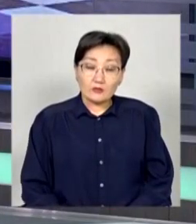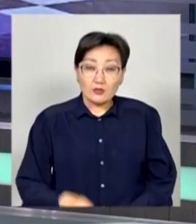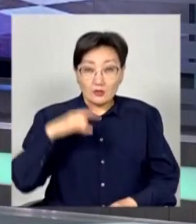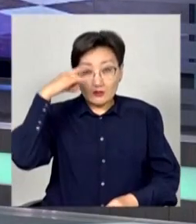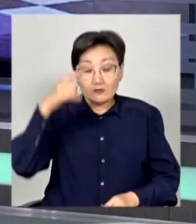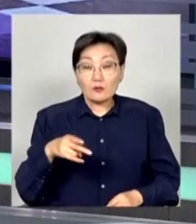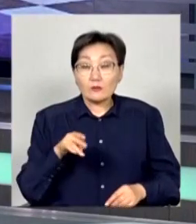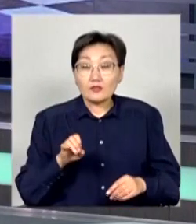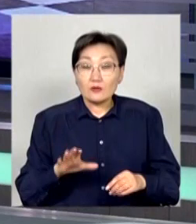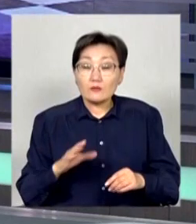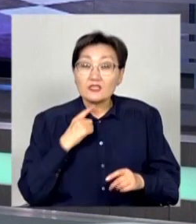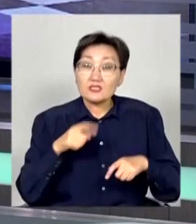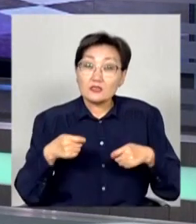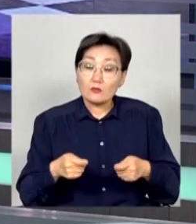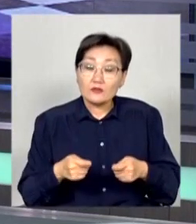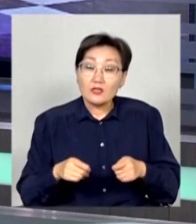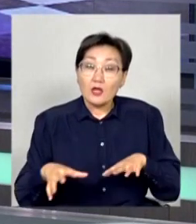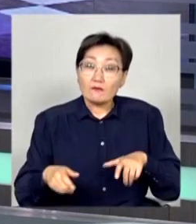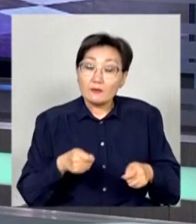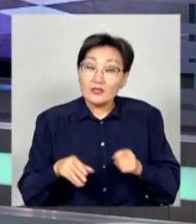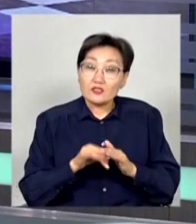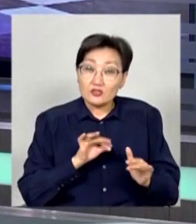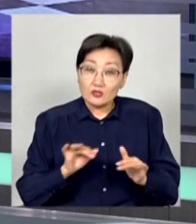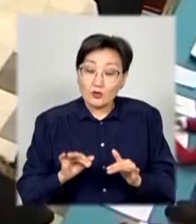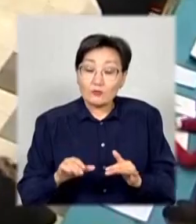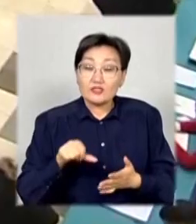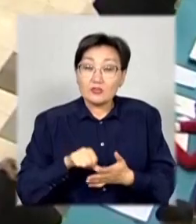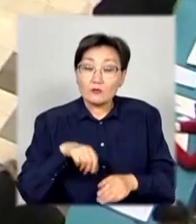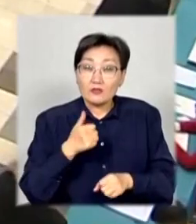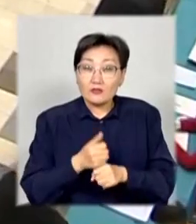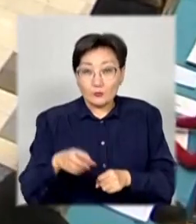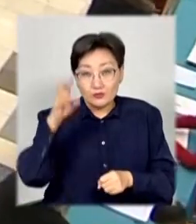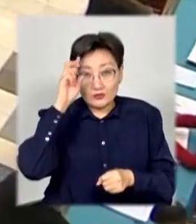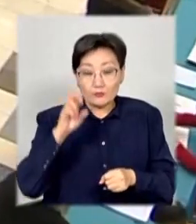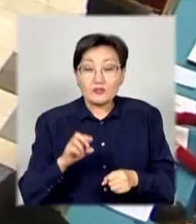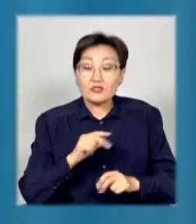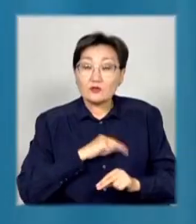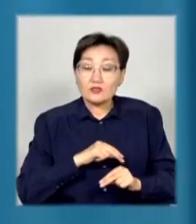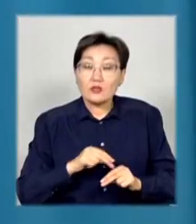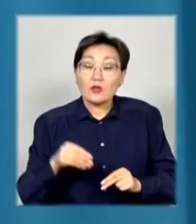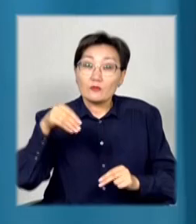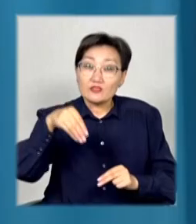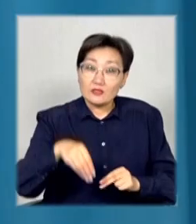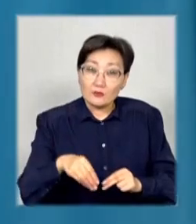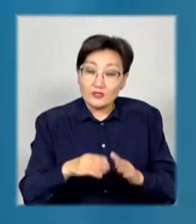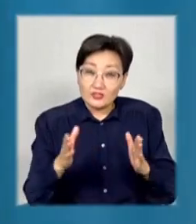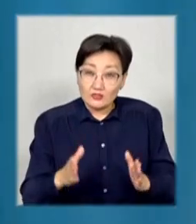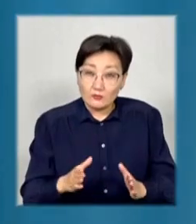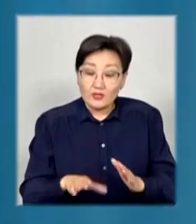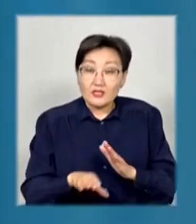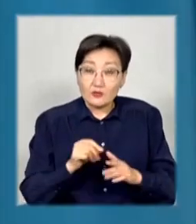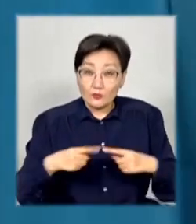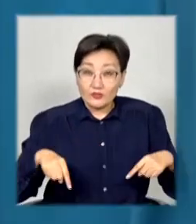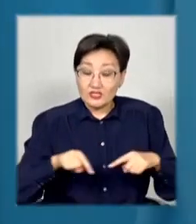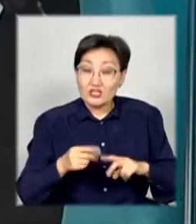Касым-Жомарт Токаев проголосовал на внеочередных президентских выборах. Кандидат на главный государственный пост закинул бюллетень в урну на избирательном